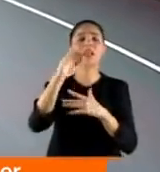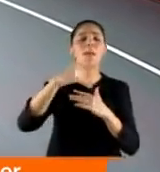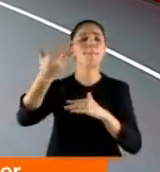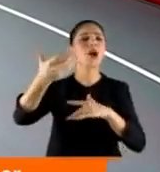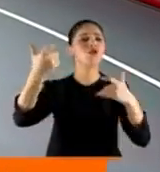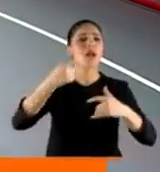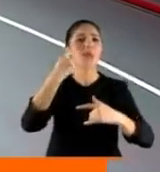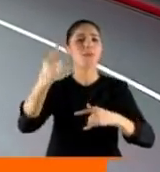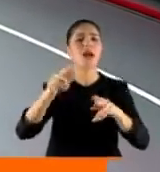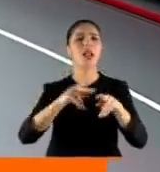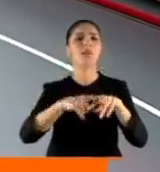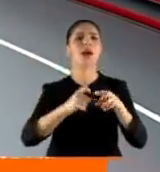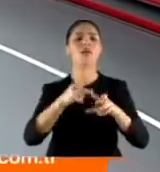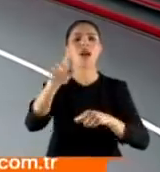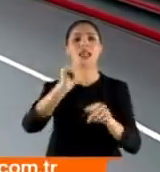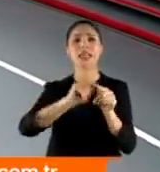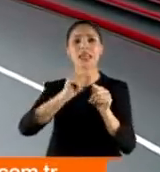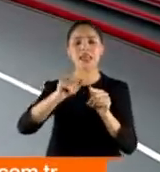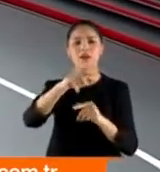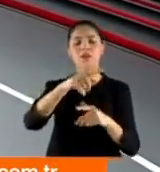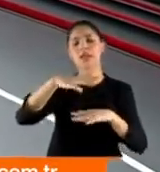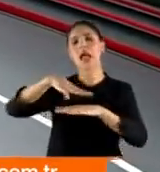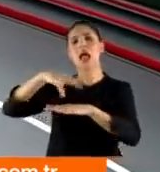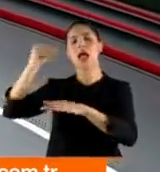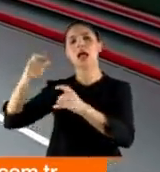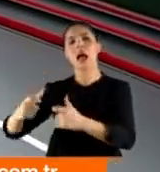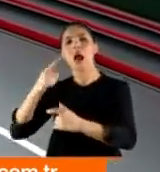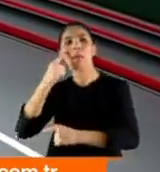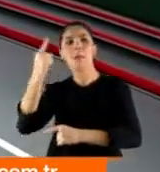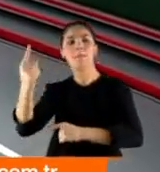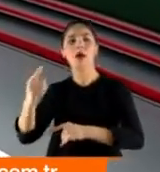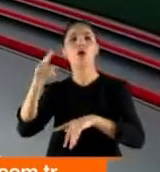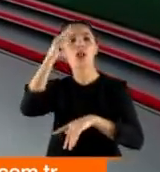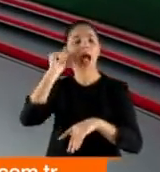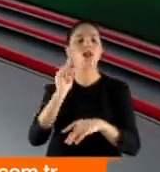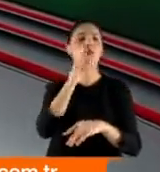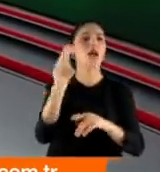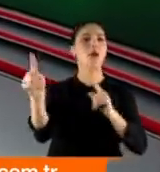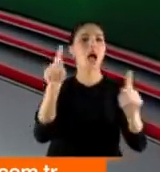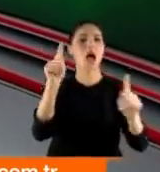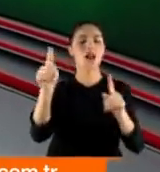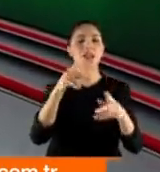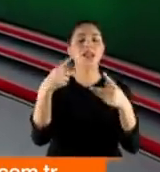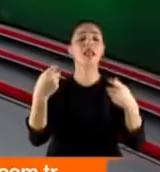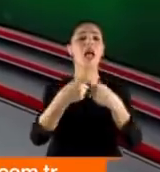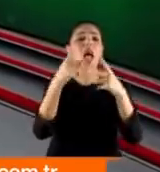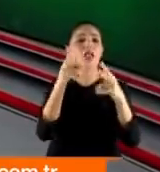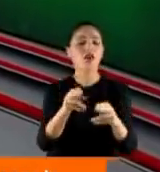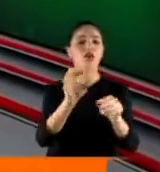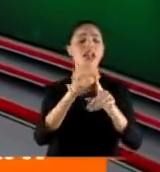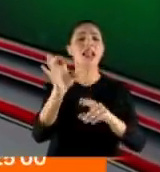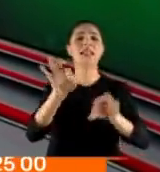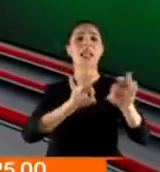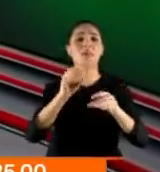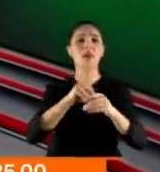coğrafyayla devam edeceğiz. Kafkaslar. Rotayı Kıbrıs'tan Karabağ'a çeviriyoruz şimdi. Azerbaycan'la Ermenistan arasında varılan ateşkesin denetlenmesi için